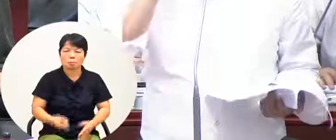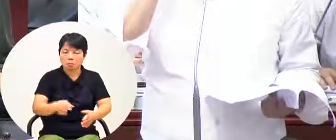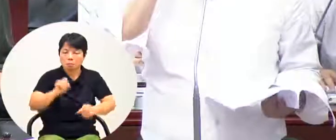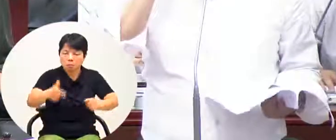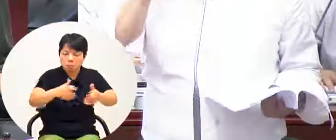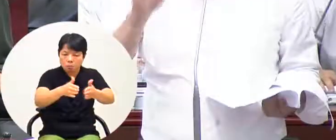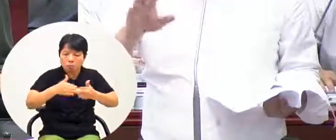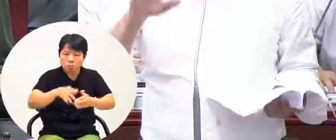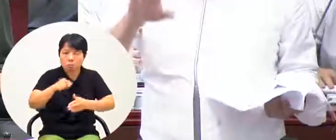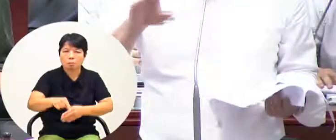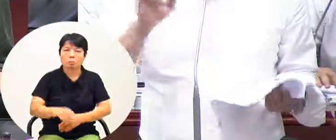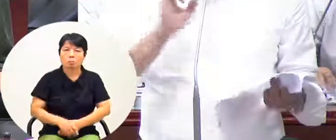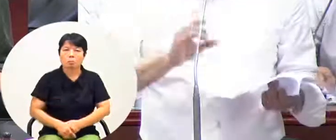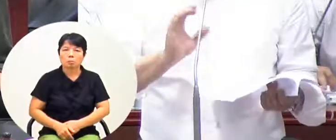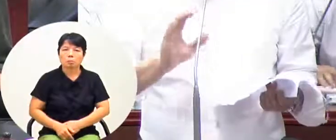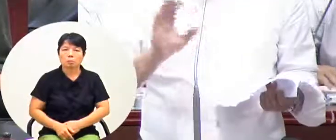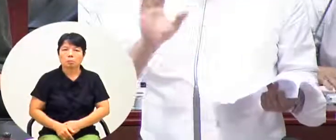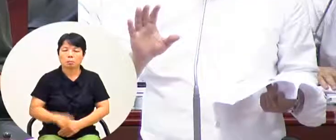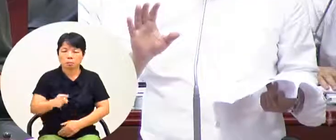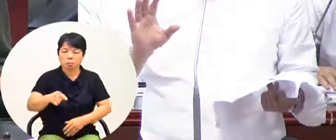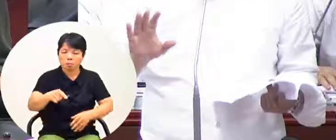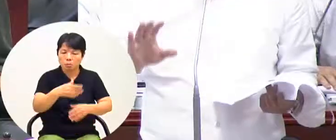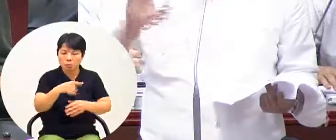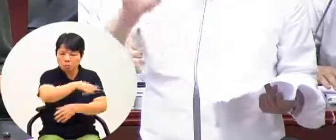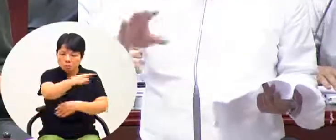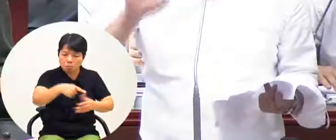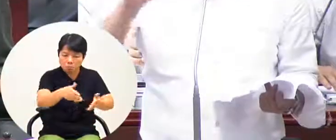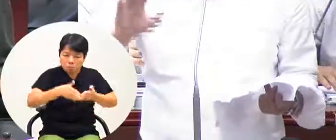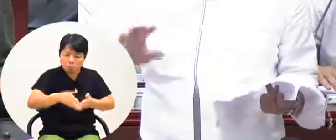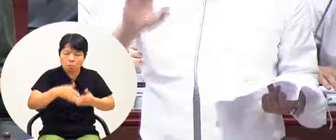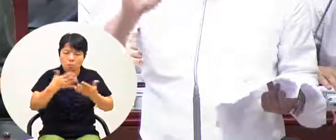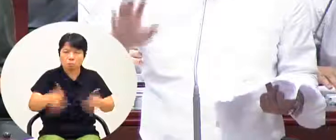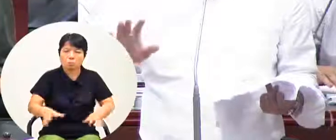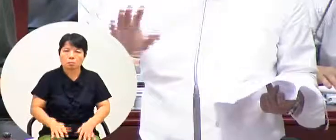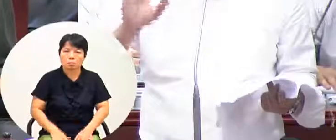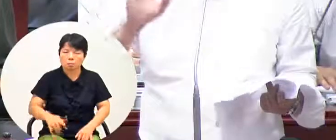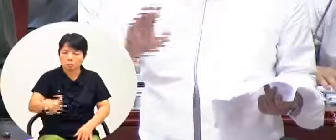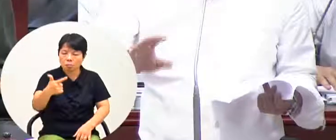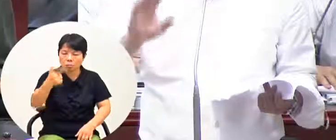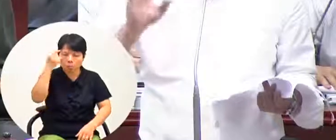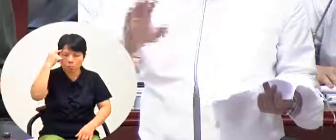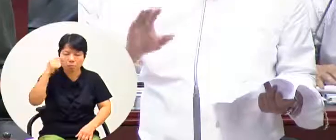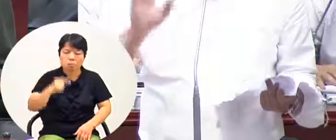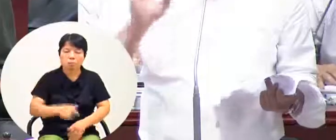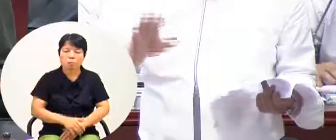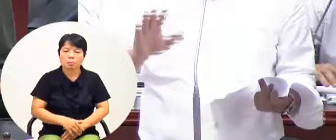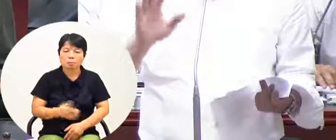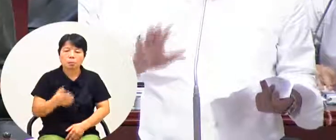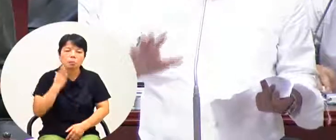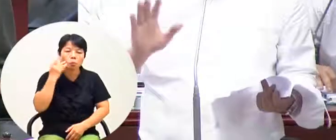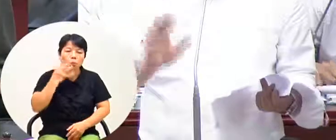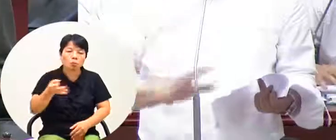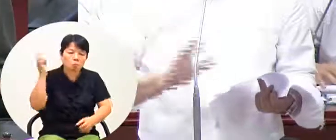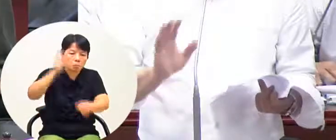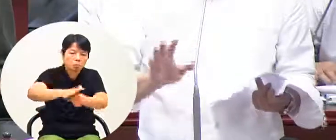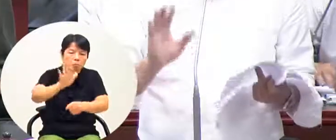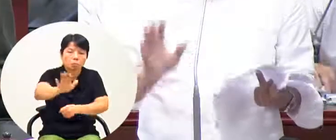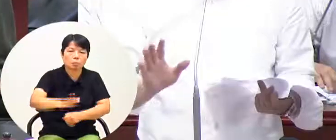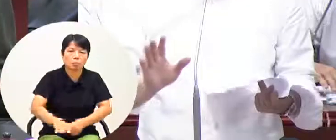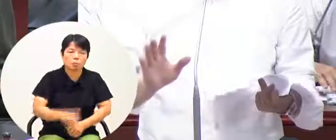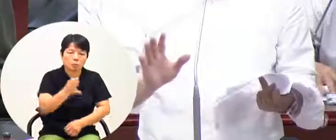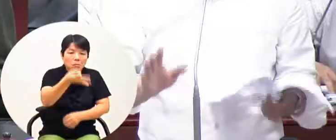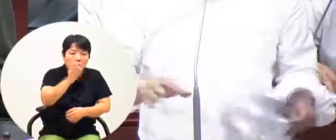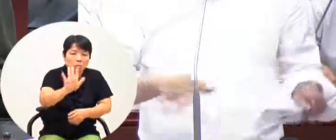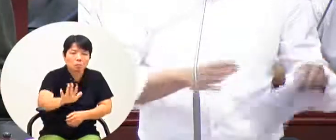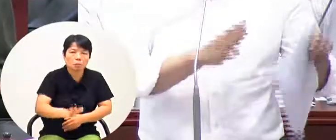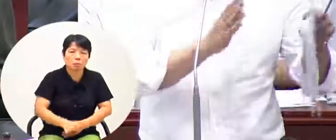实有更多需求啦。 就是这六百多，我的概念是说，即使你给他补助，他即使有钱，他外面也没有人要租他